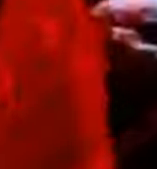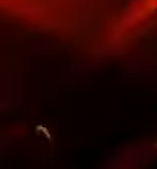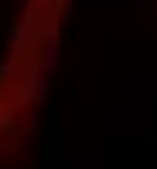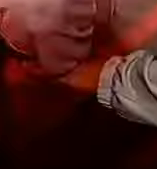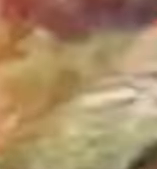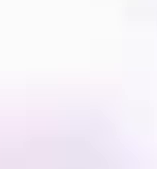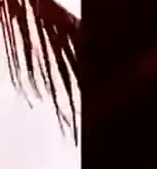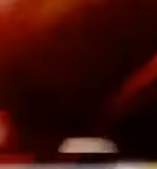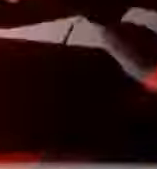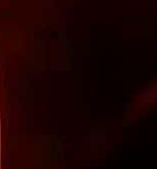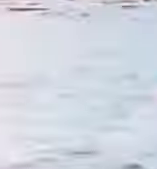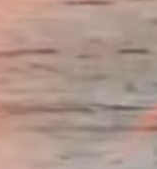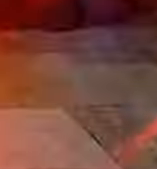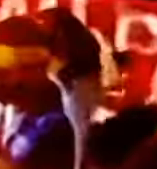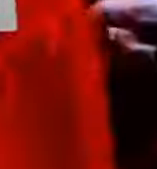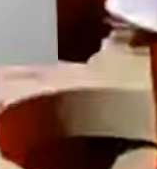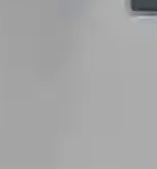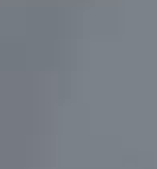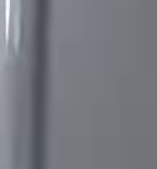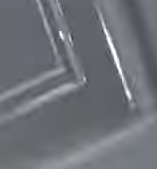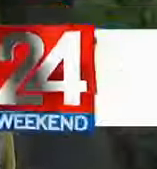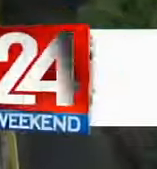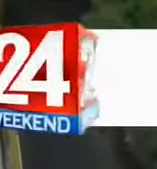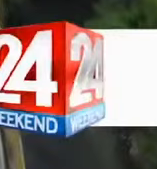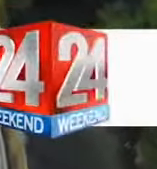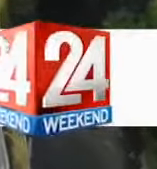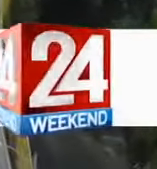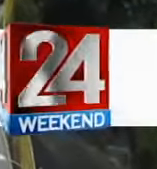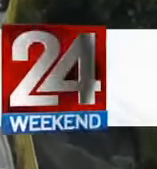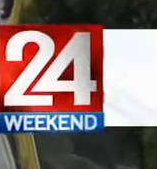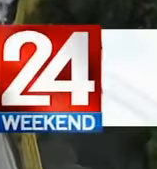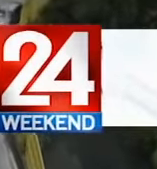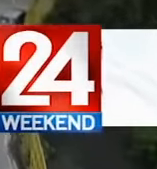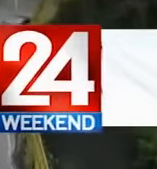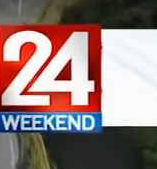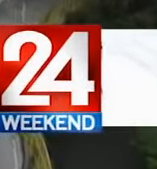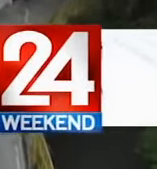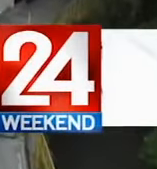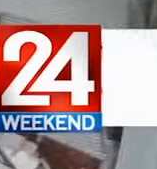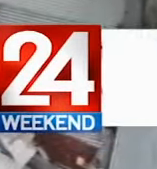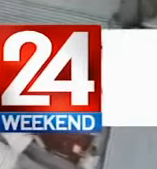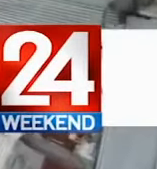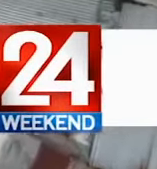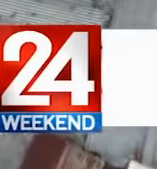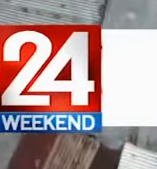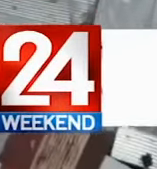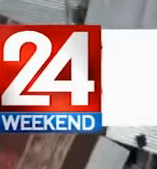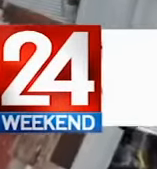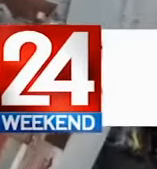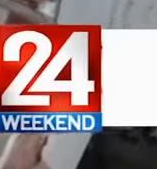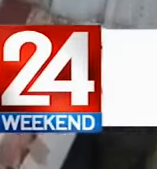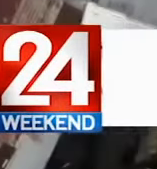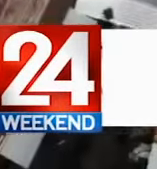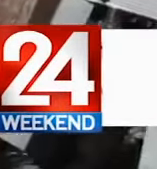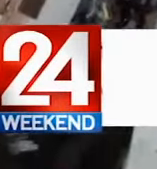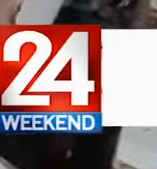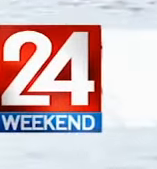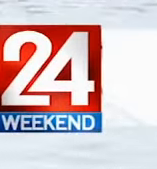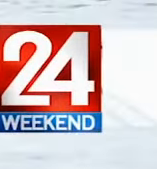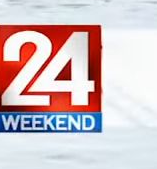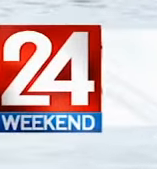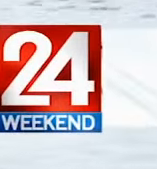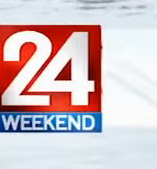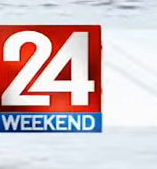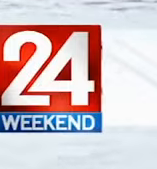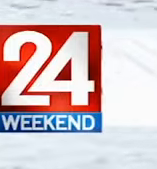ang mga pinakamainit na balita ngayong Sabado. Sa gitna ng pagmahal na mabilihin, panibagong 1,000 pisong ayuda na para raw